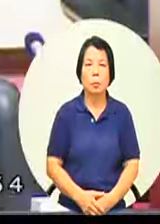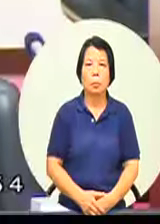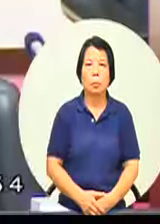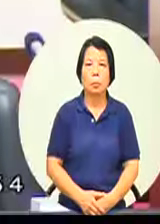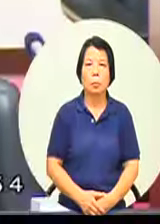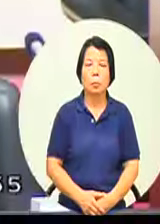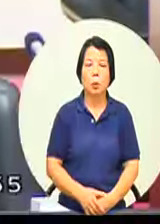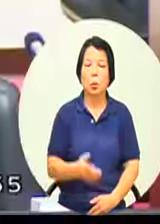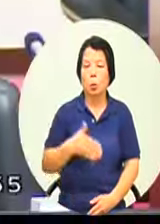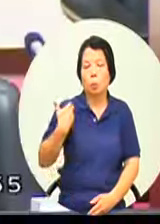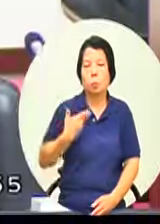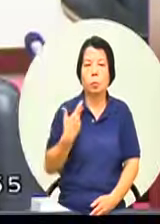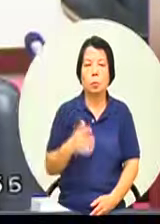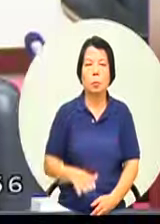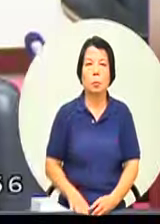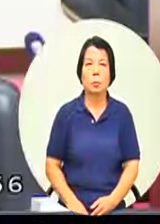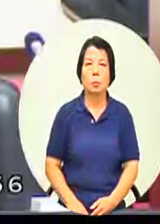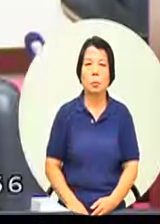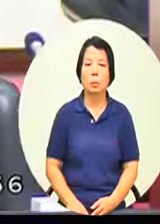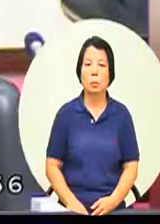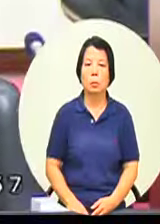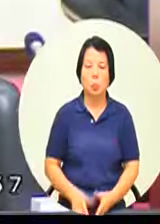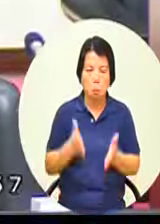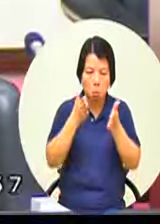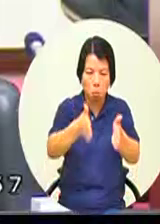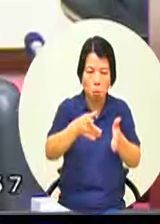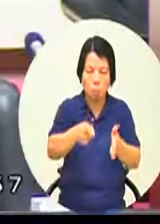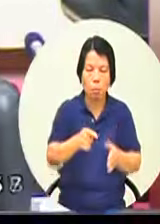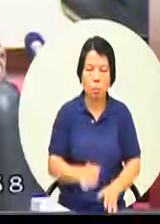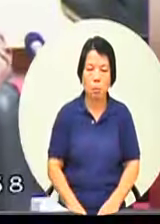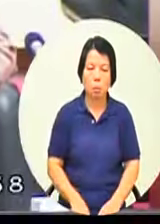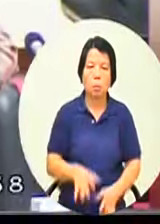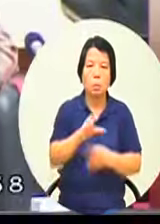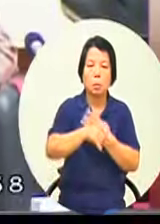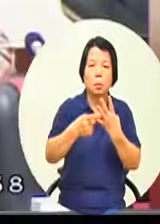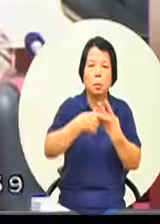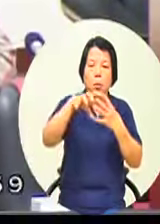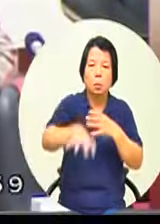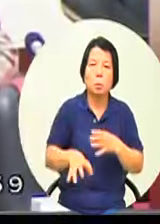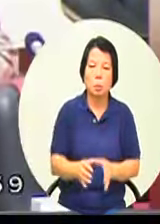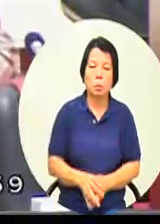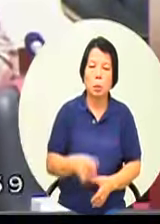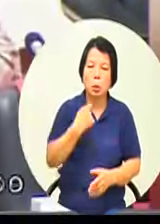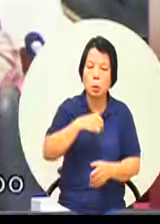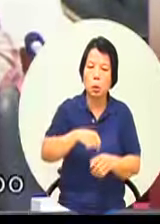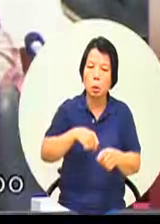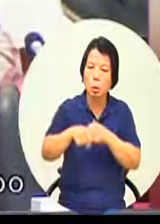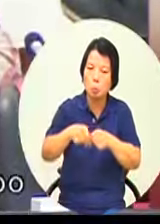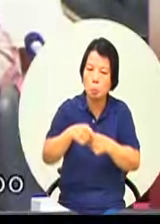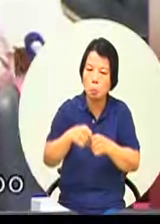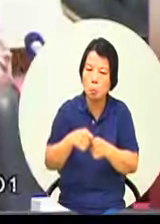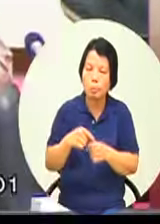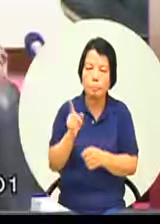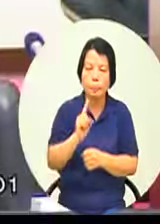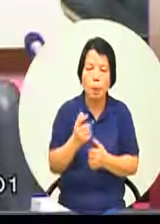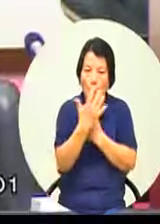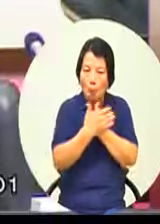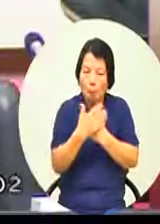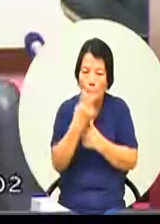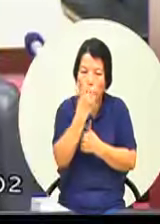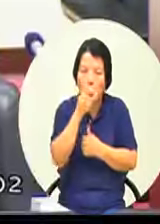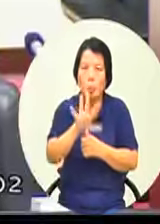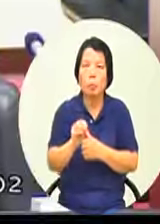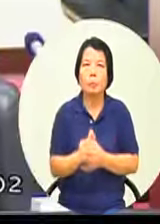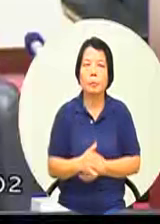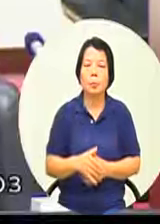那我不晓得，所以这一点我们的农业局有何作为，到底有没有保障我们